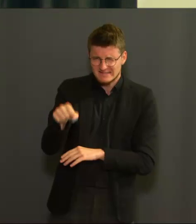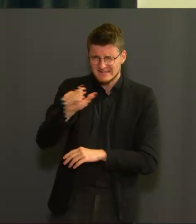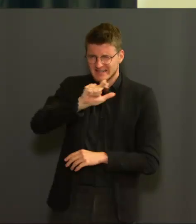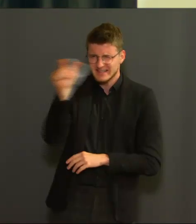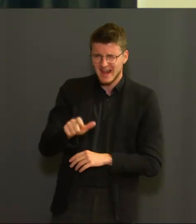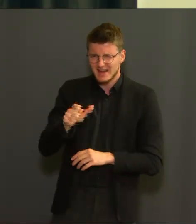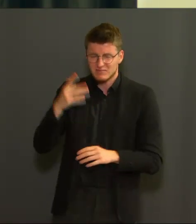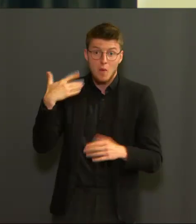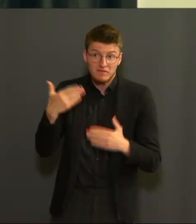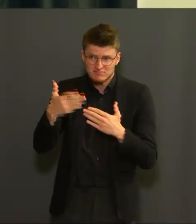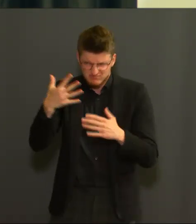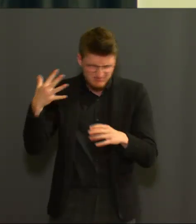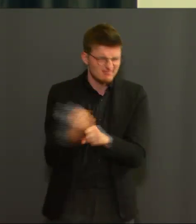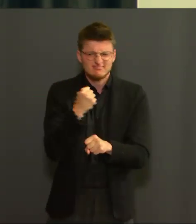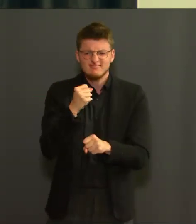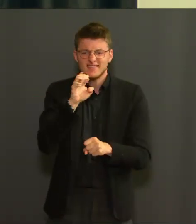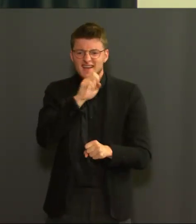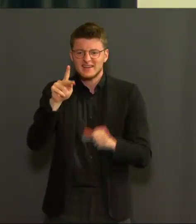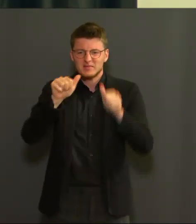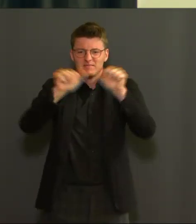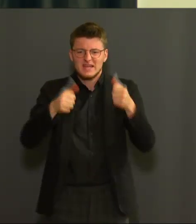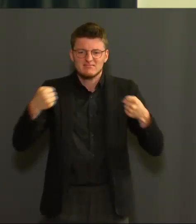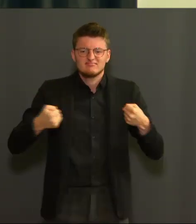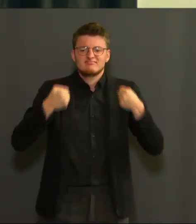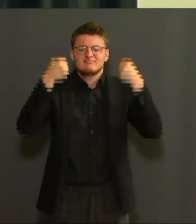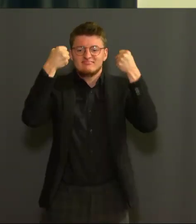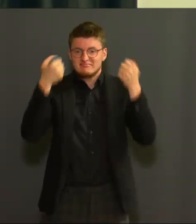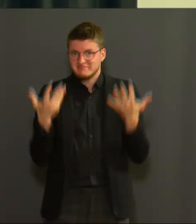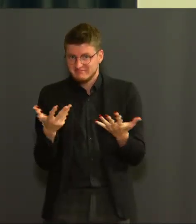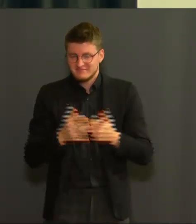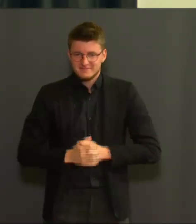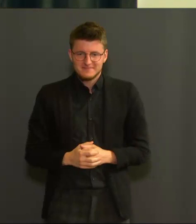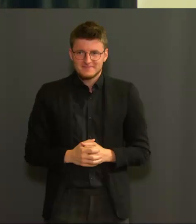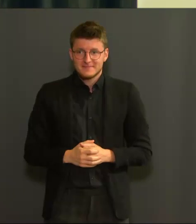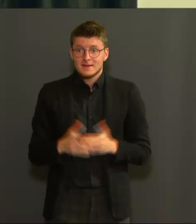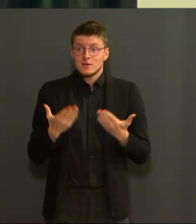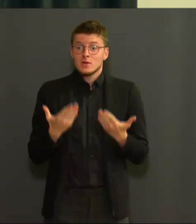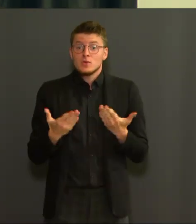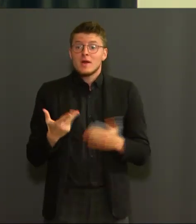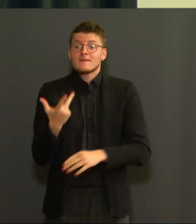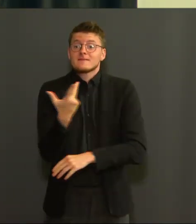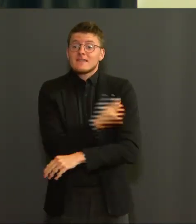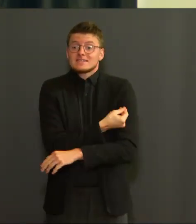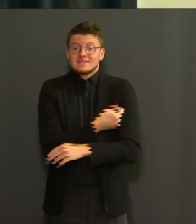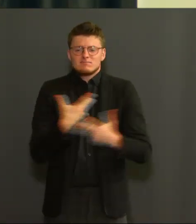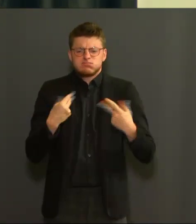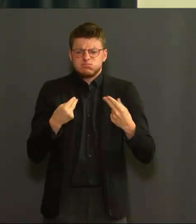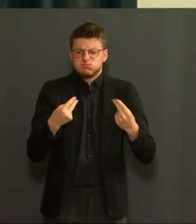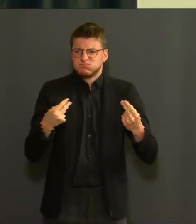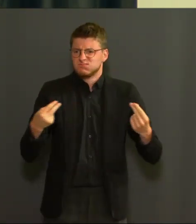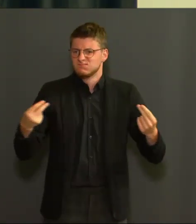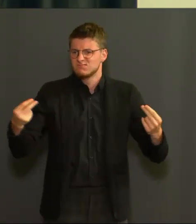De vaccinatiecampagne gaat nu zijn laatste rechte lijn in. Meer dan 7 miljoen eerste doses